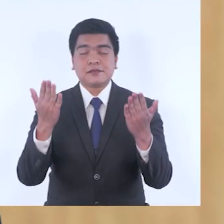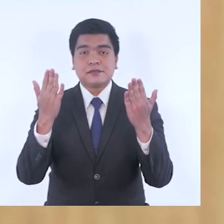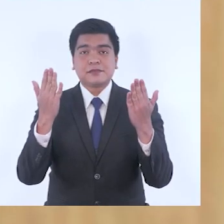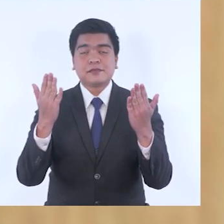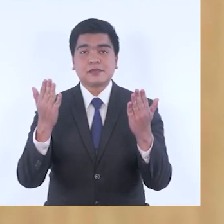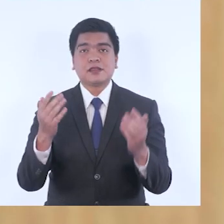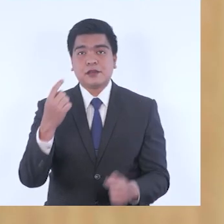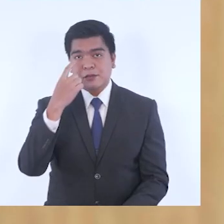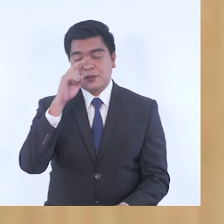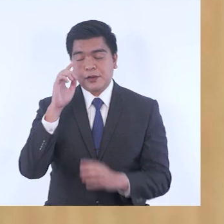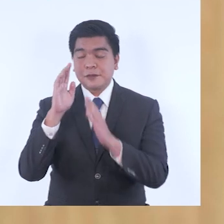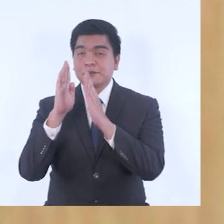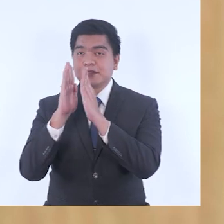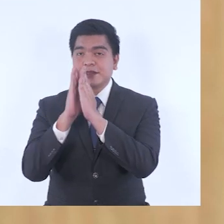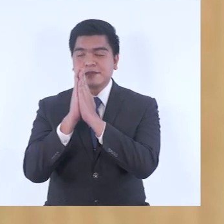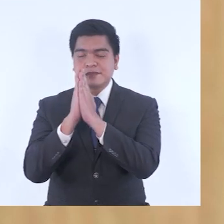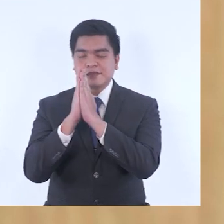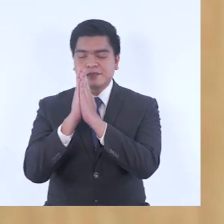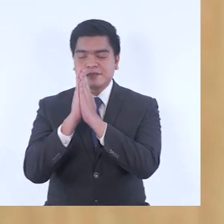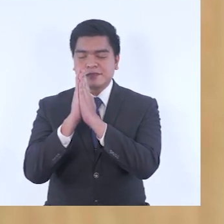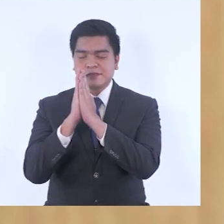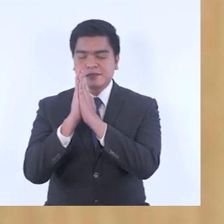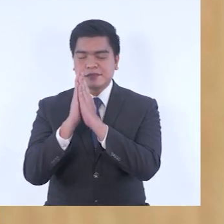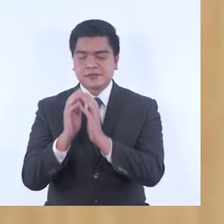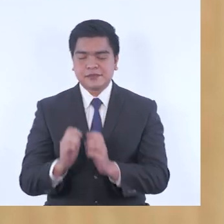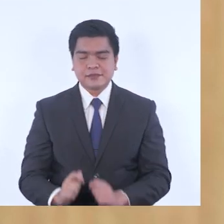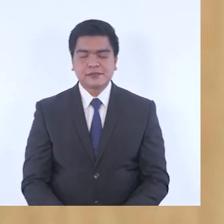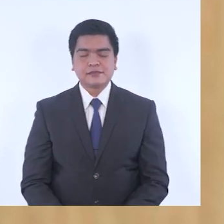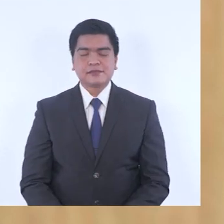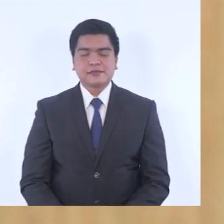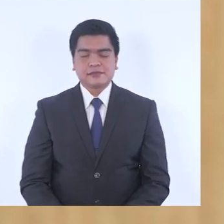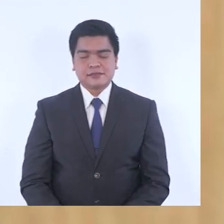Tumayo po tayong lahat para po sa isang panalangin.